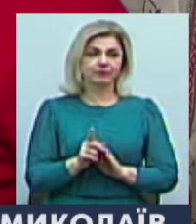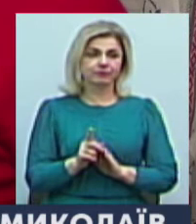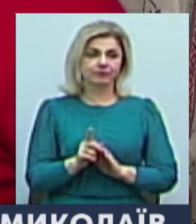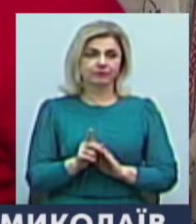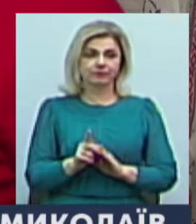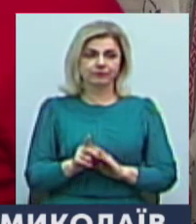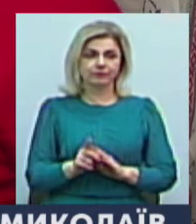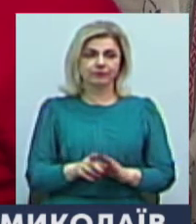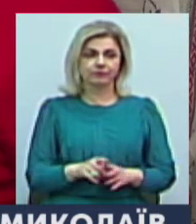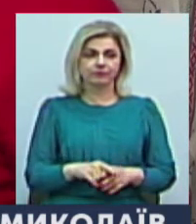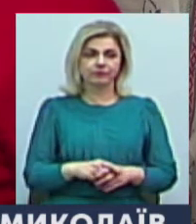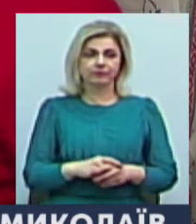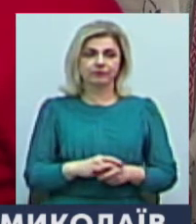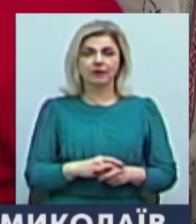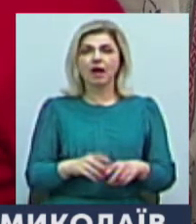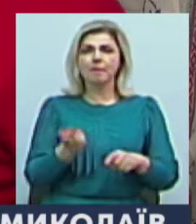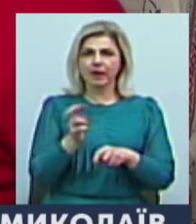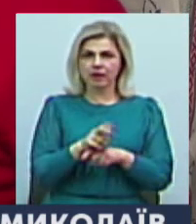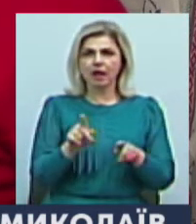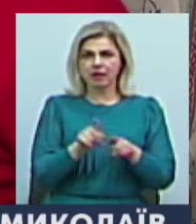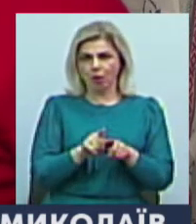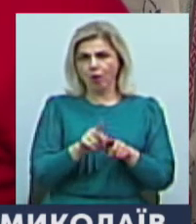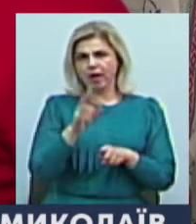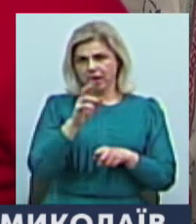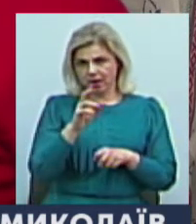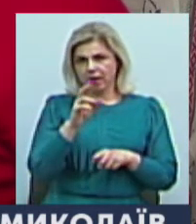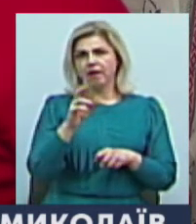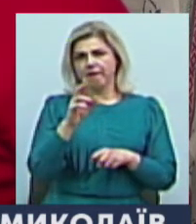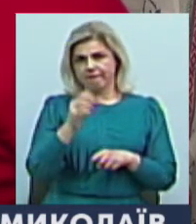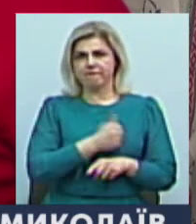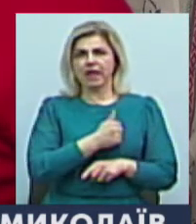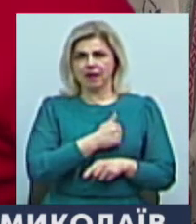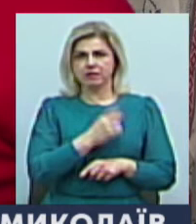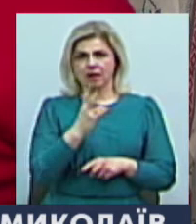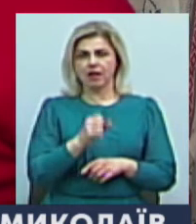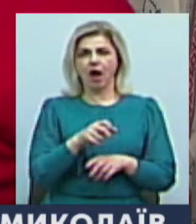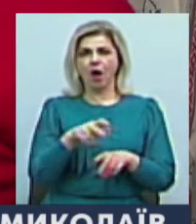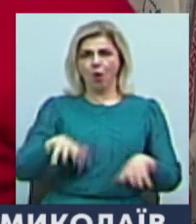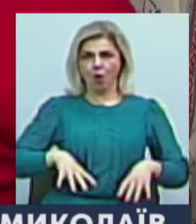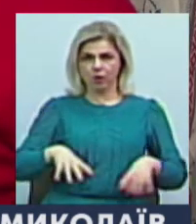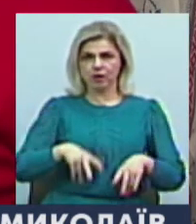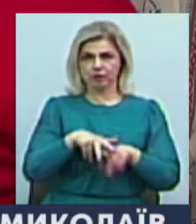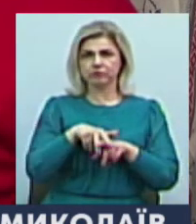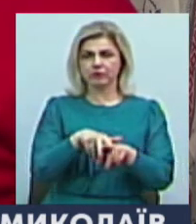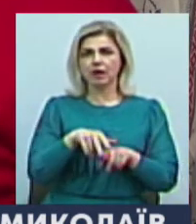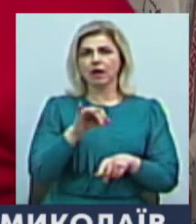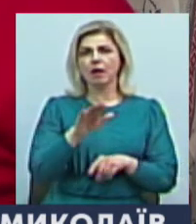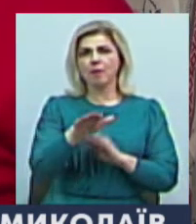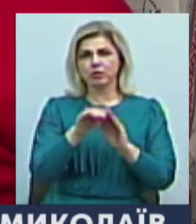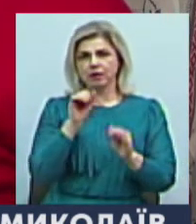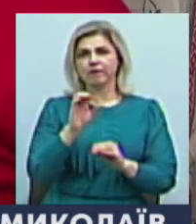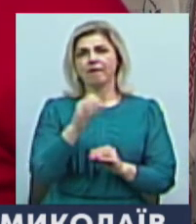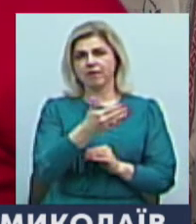такий вітязь на коні, теж в масці, і позове вас з